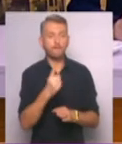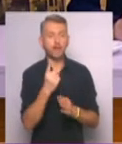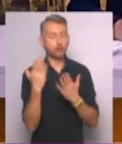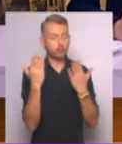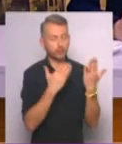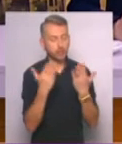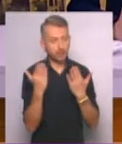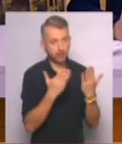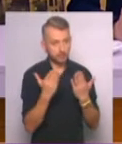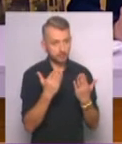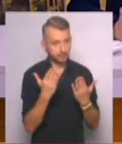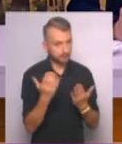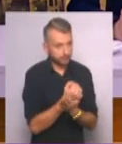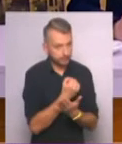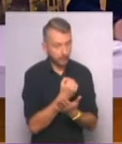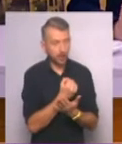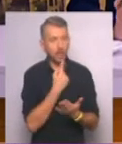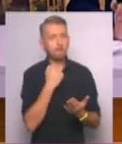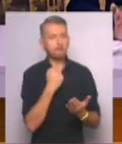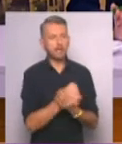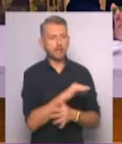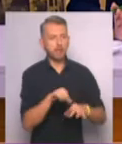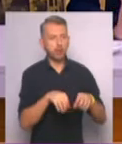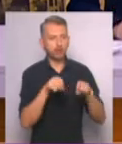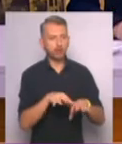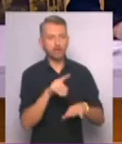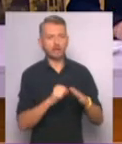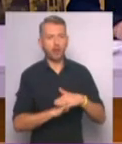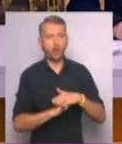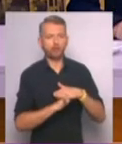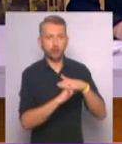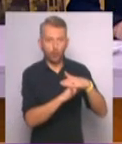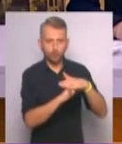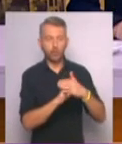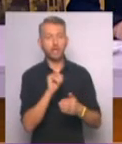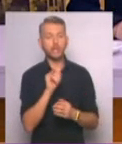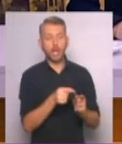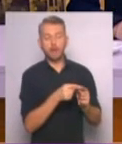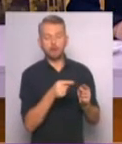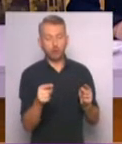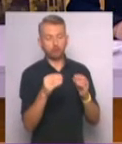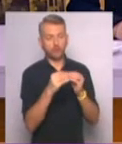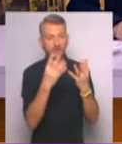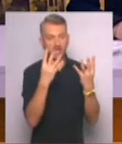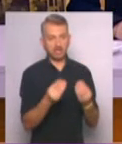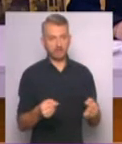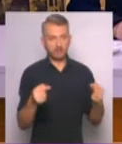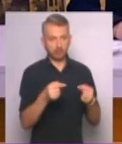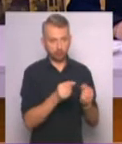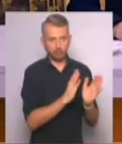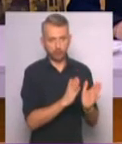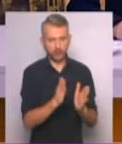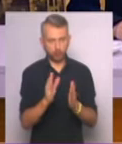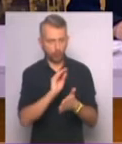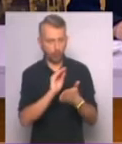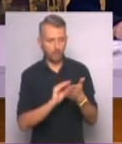читанні пройти, тобто прийняти проєкт рішення за основу. І протягом 10 днів, згідно з процедурою,